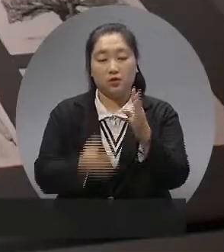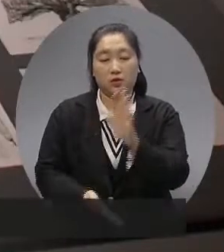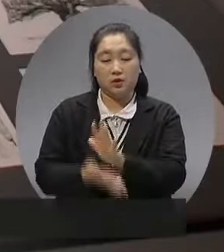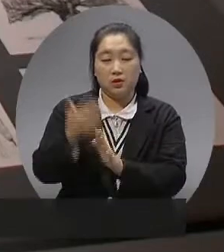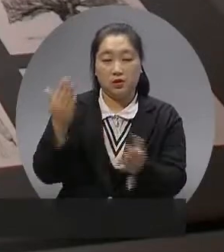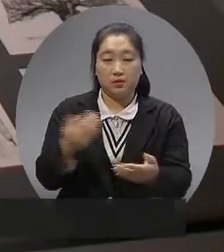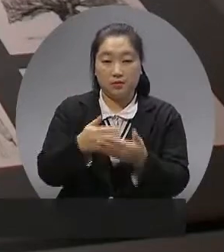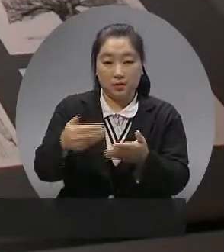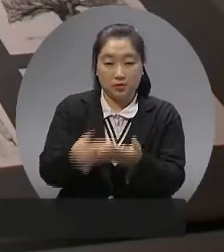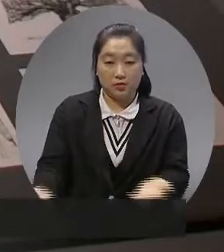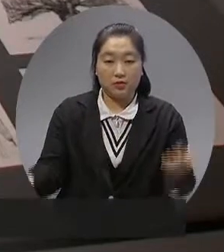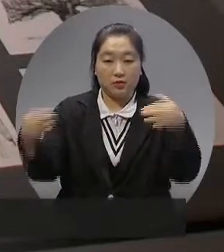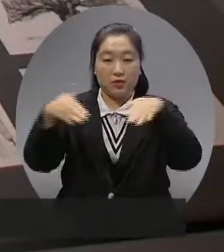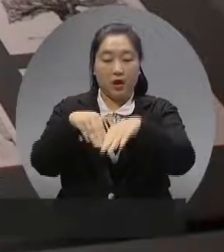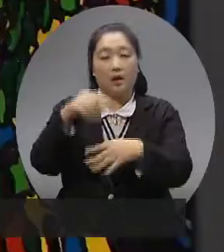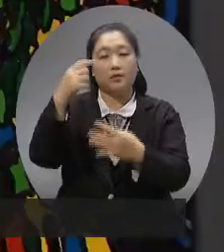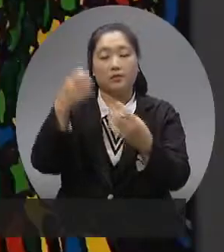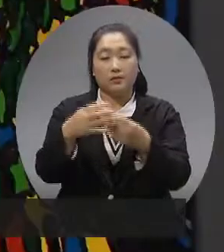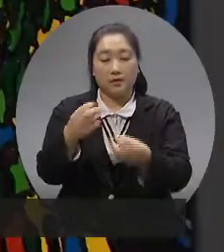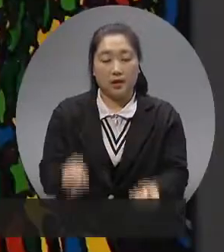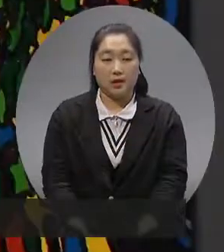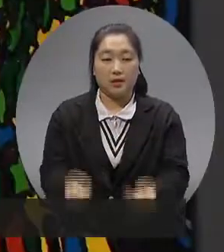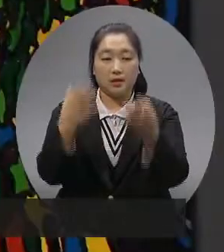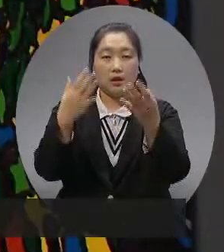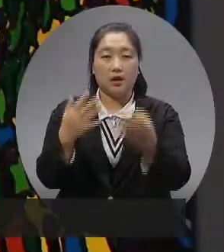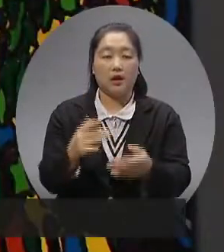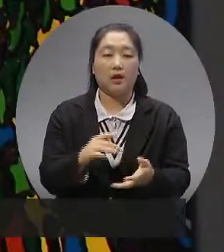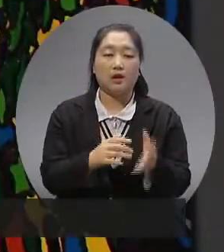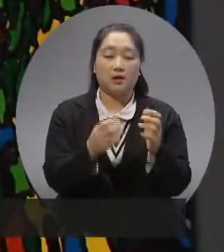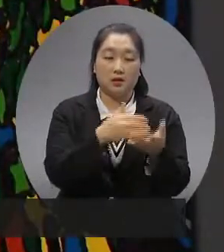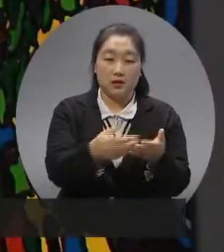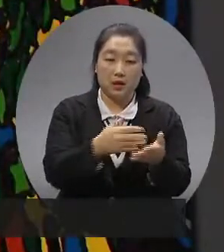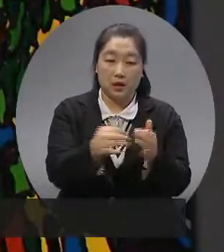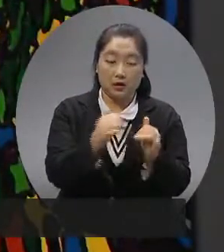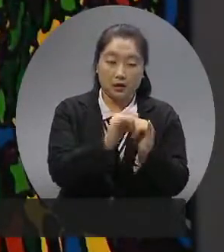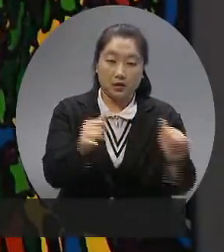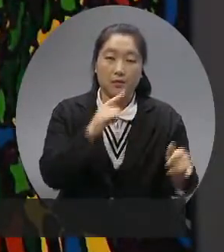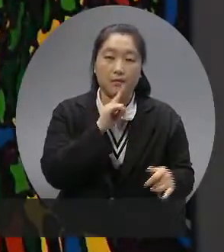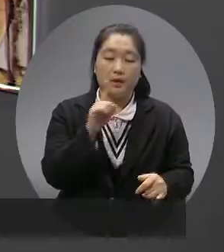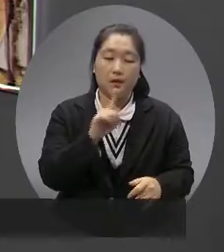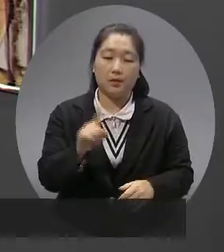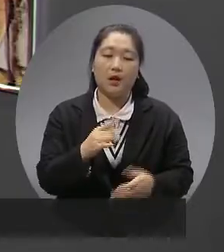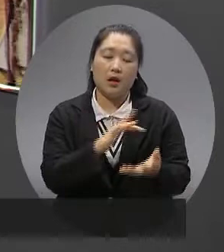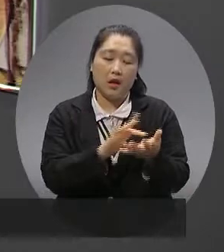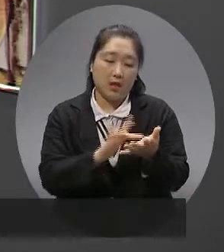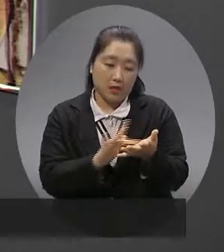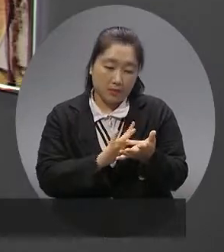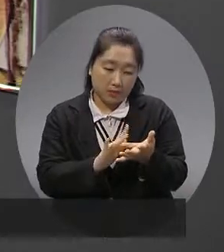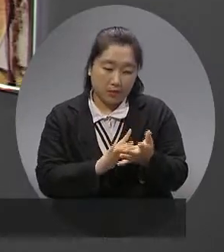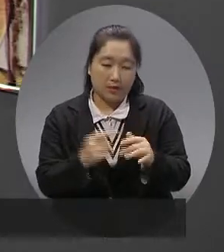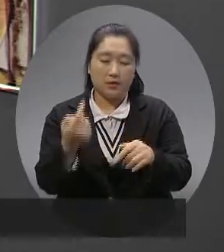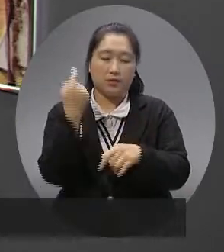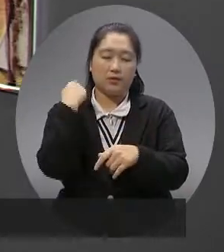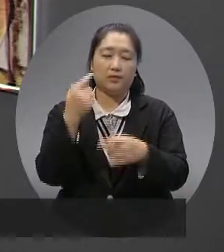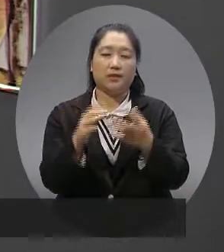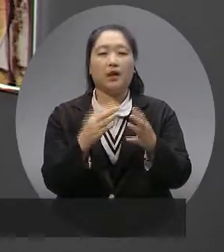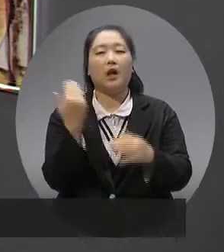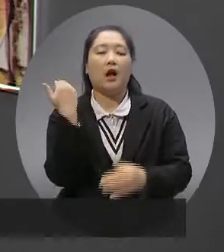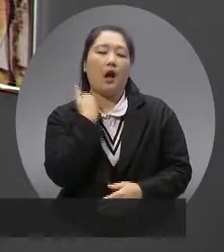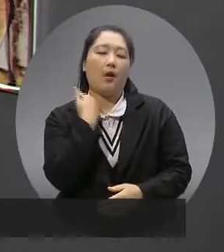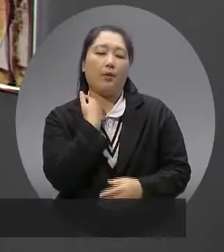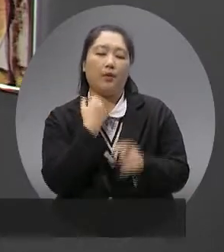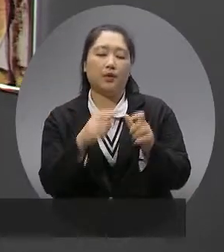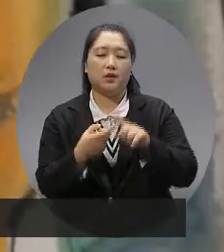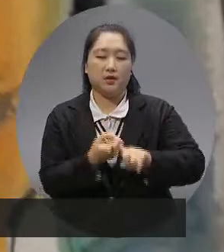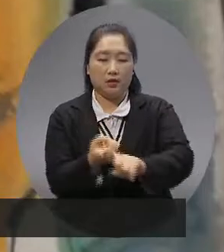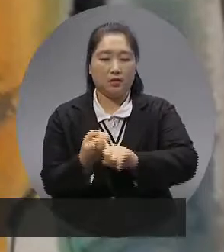로컬 프로젝트. 작가는 스마트폰 세상에서 넘쳐나는 이미지들 뒤로 오히려 보이지 않는 연대와 자연에